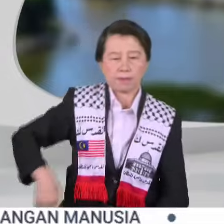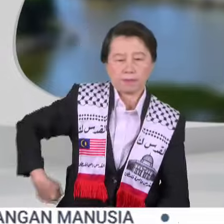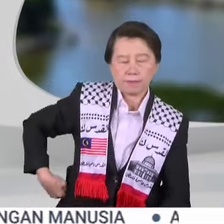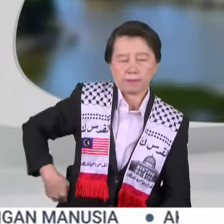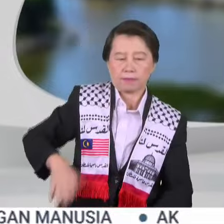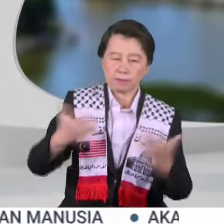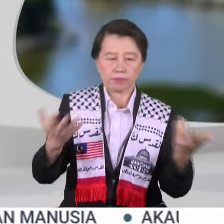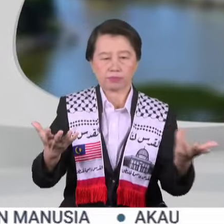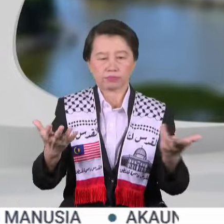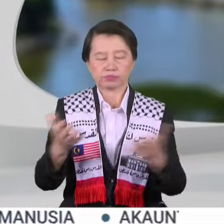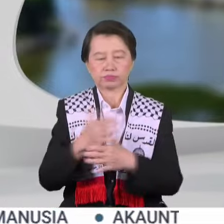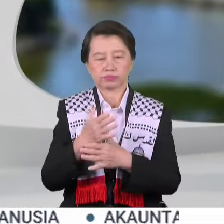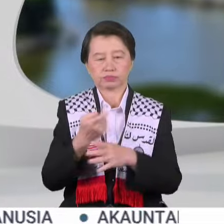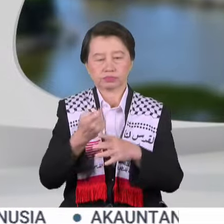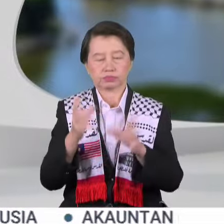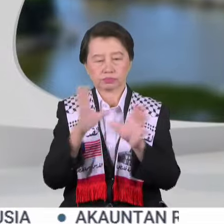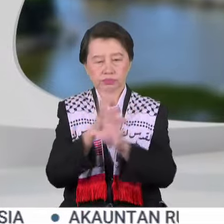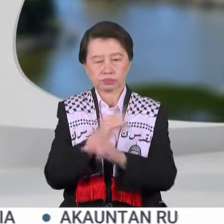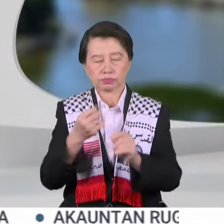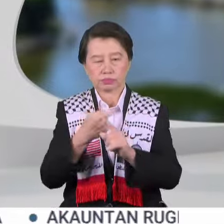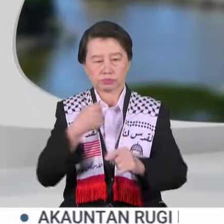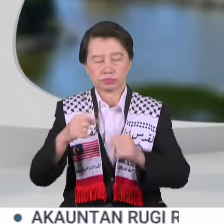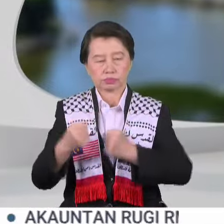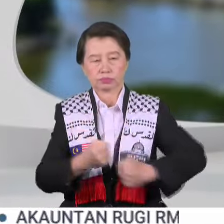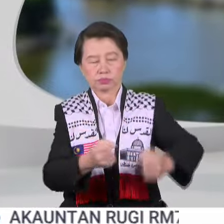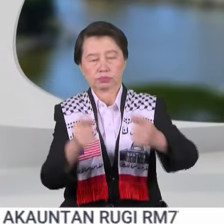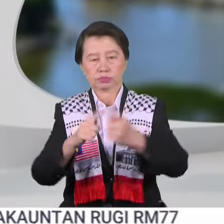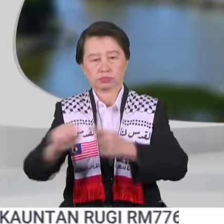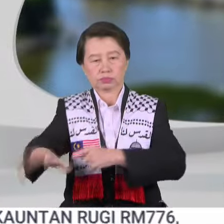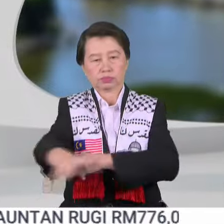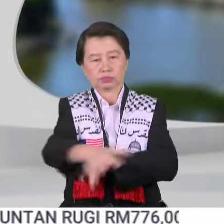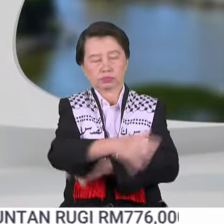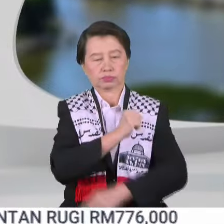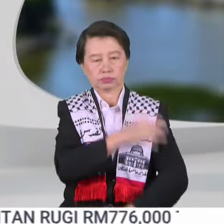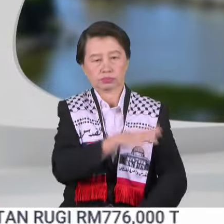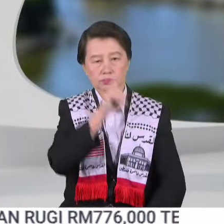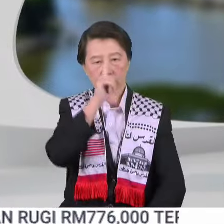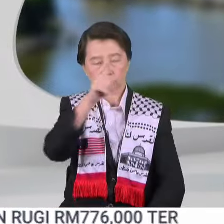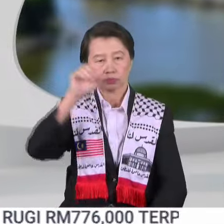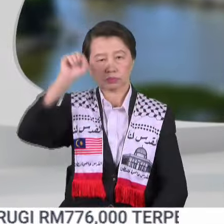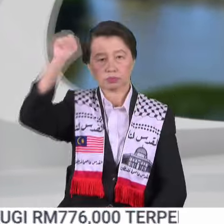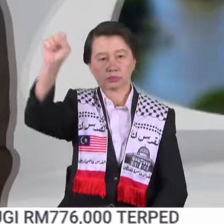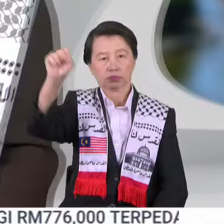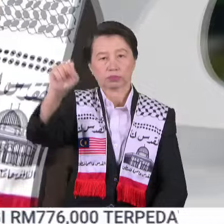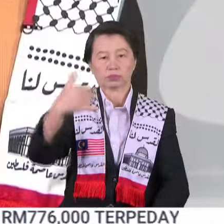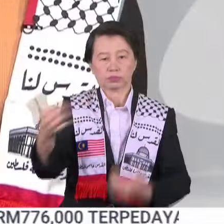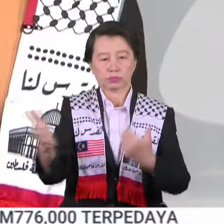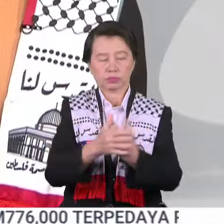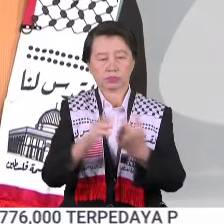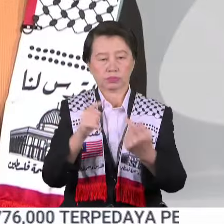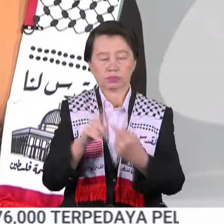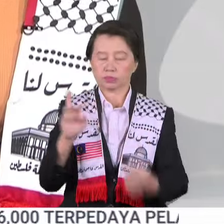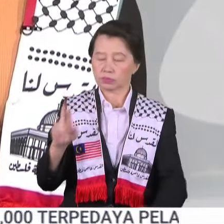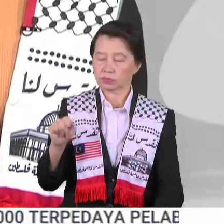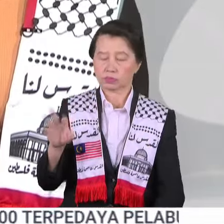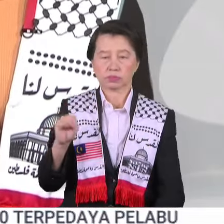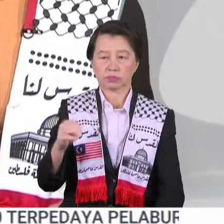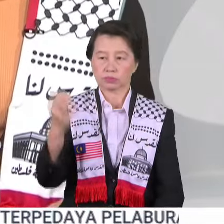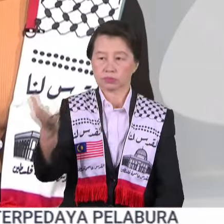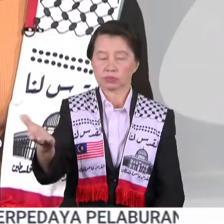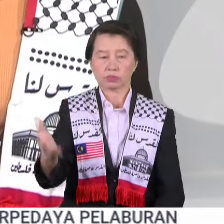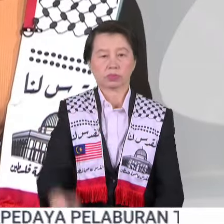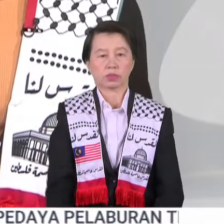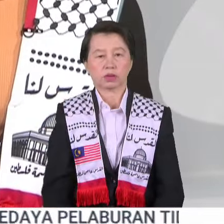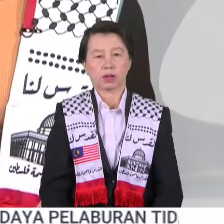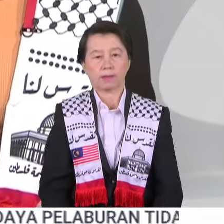itu tadi mengakhiri berita dari Sarawak dari sungai hingga Segara Palestin pasti merdeka kita kembali ke angkasapuri